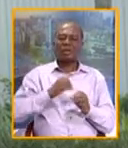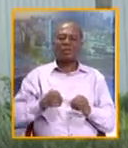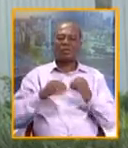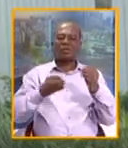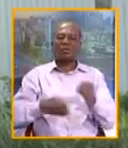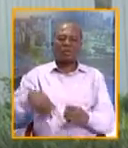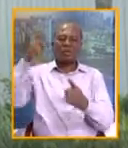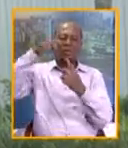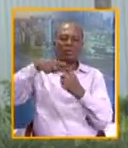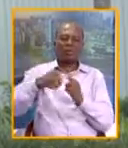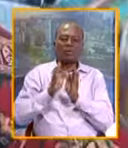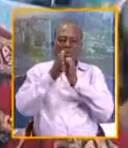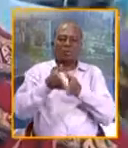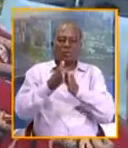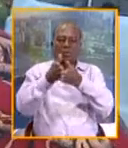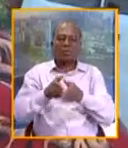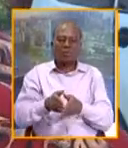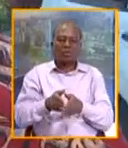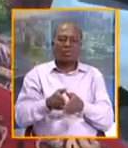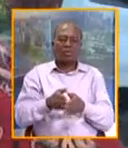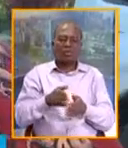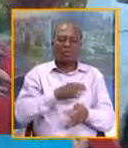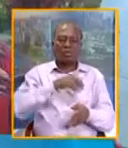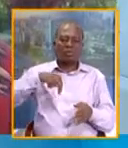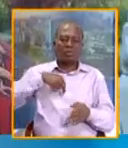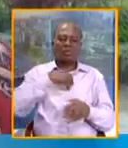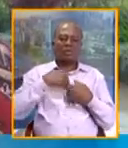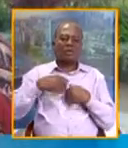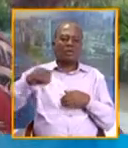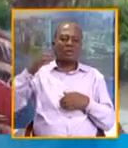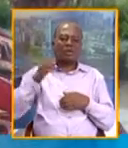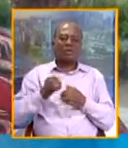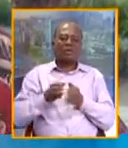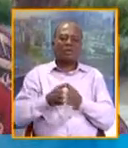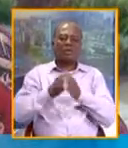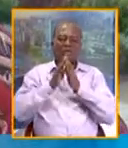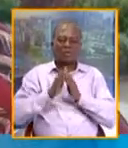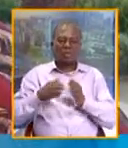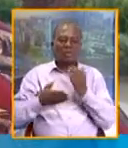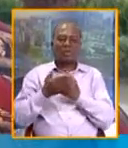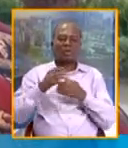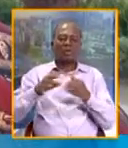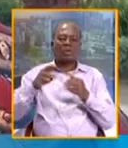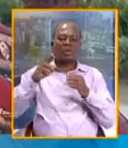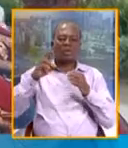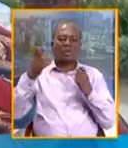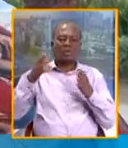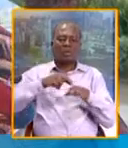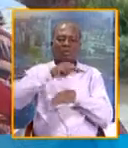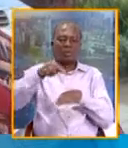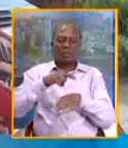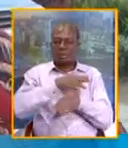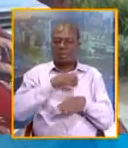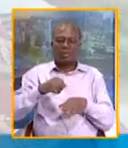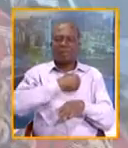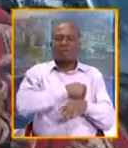pour le conduit jusqu'au pont par un et des monnaies des balades de modulation pour une sphère la compassion de notre offre et gimme